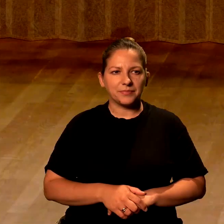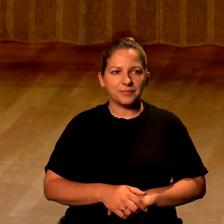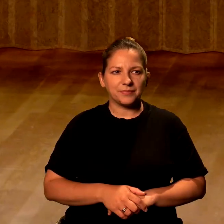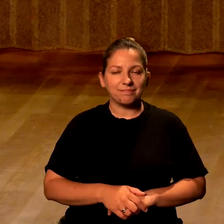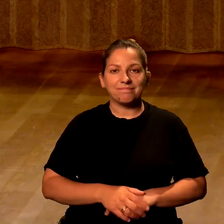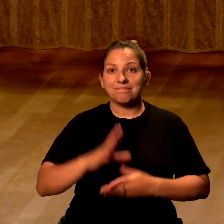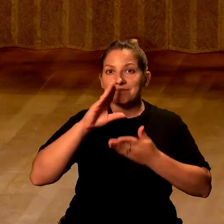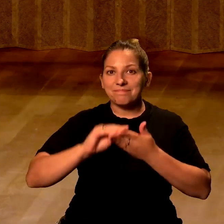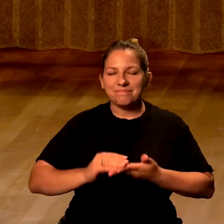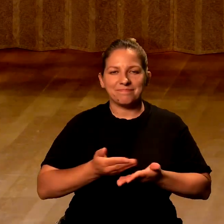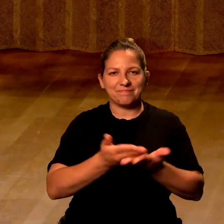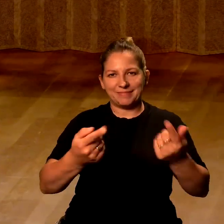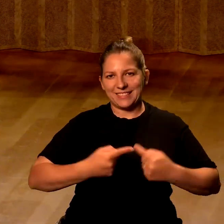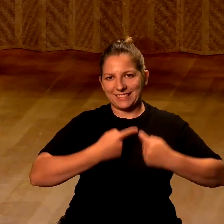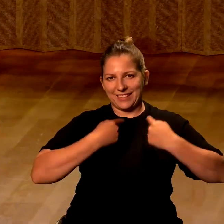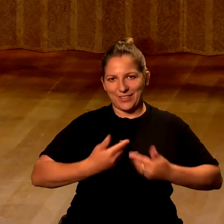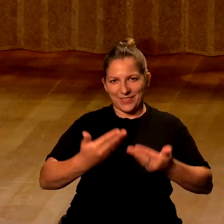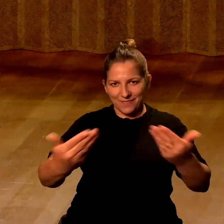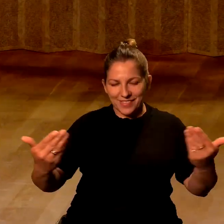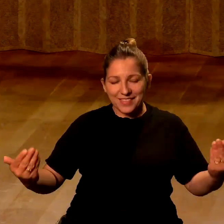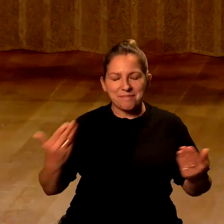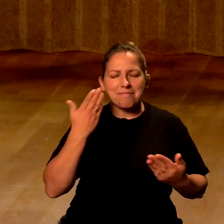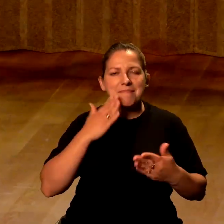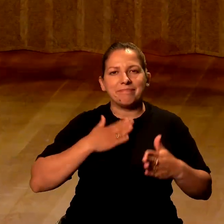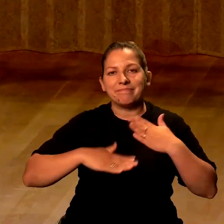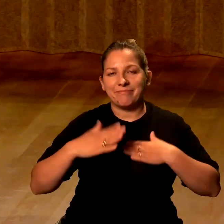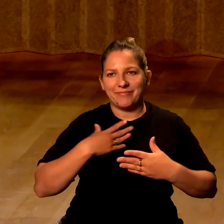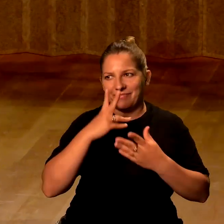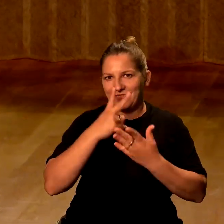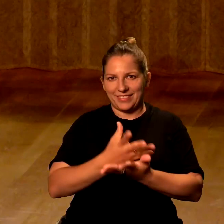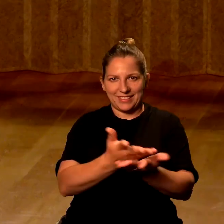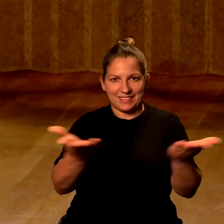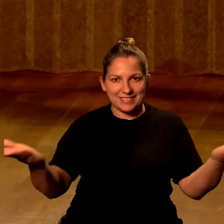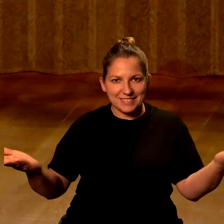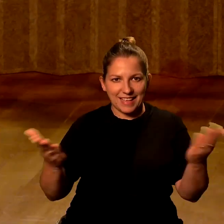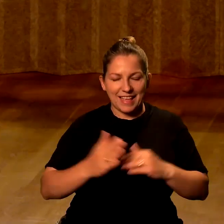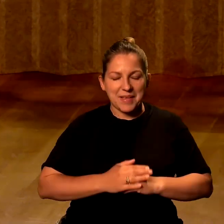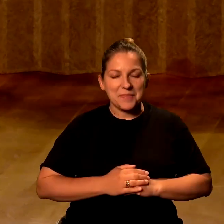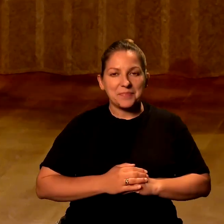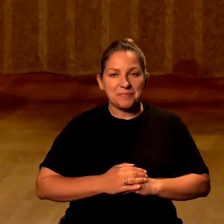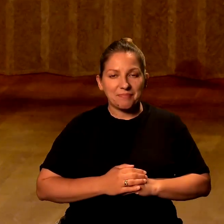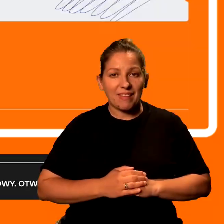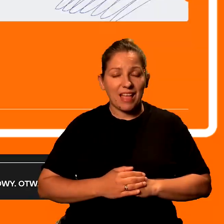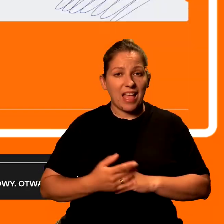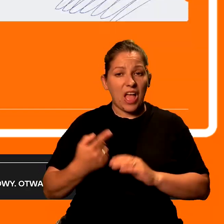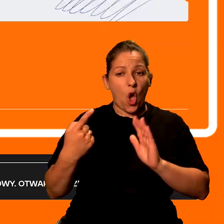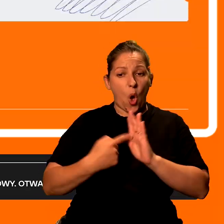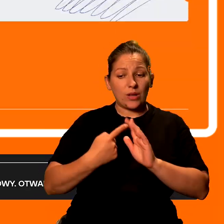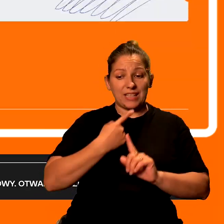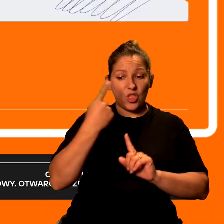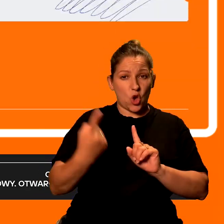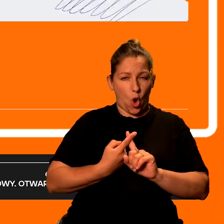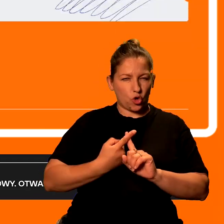Jeszcze raz witam państwa bardzo serdecznie i bardzo się cieszę, że was tu wszystkich widzę, ponieważ przez ostatni rok,